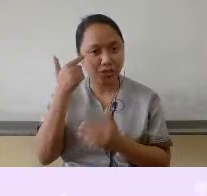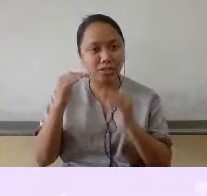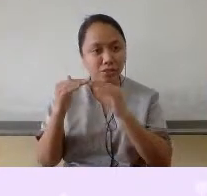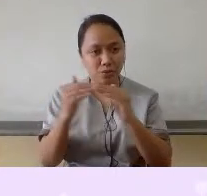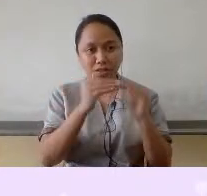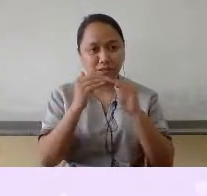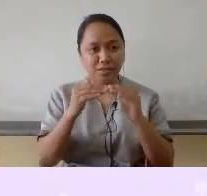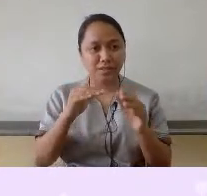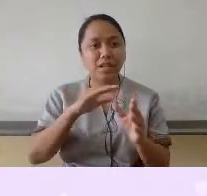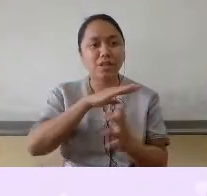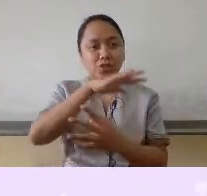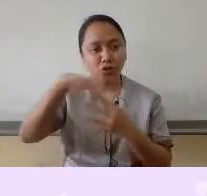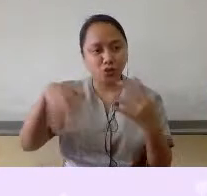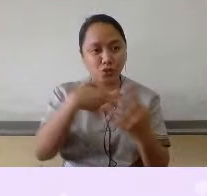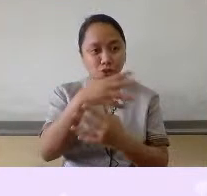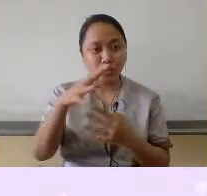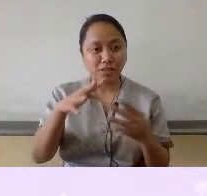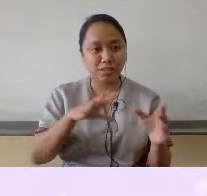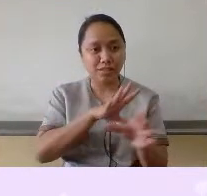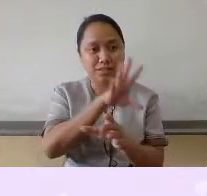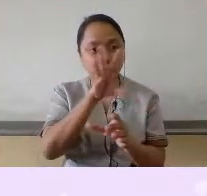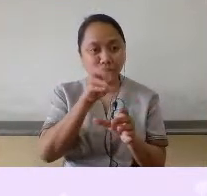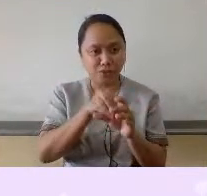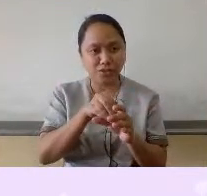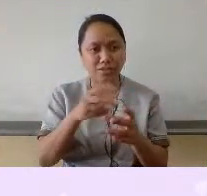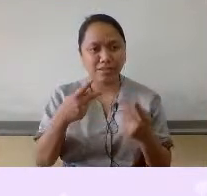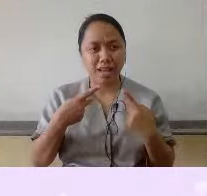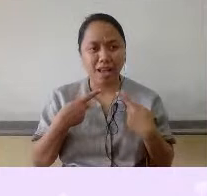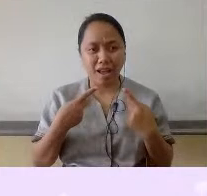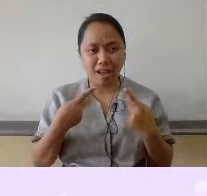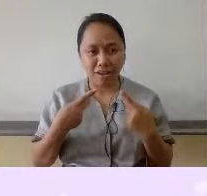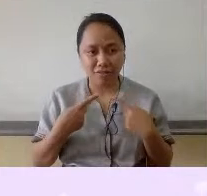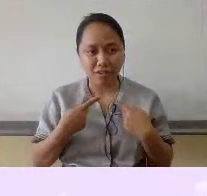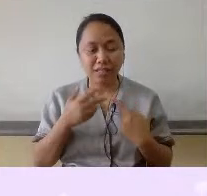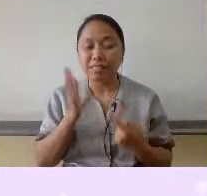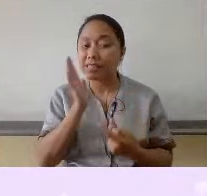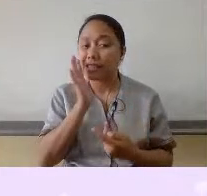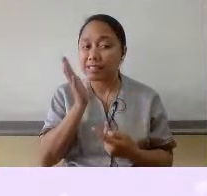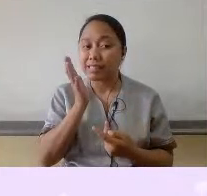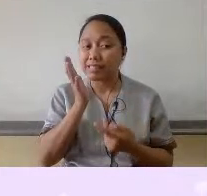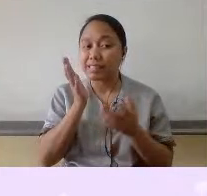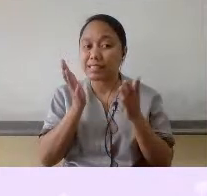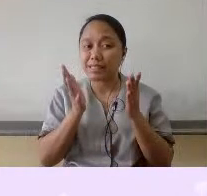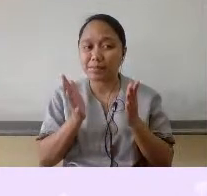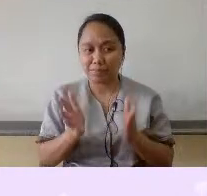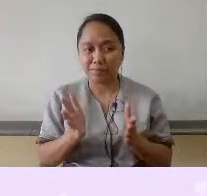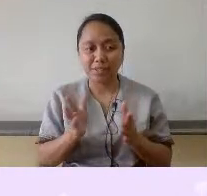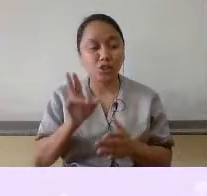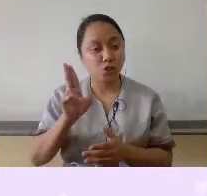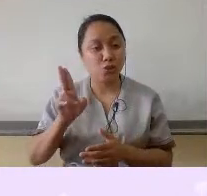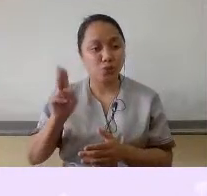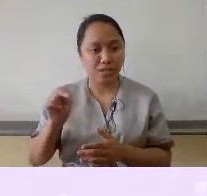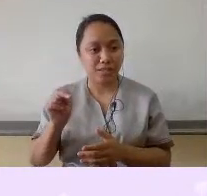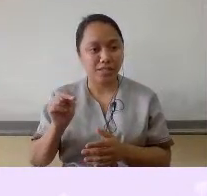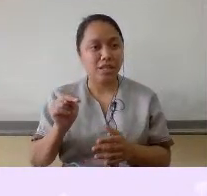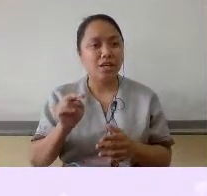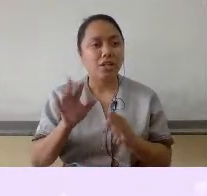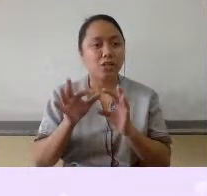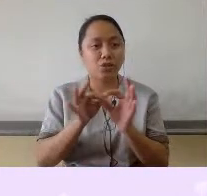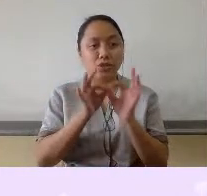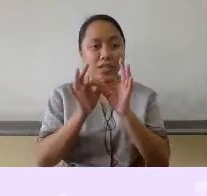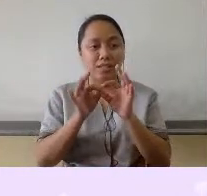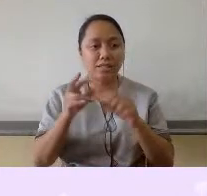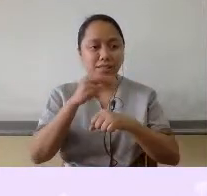Inclusion. Nakabababa lang ng plane dahil nagsalita rin po siya sa United Nations Commission on